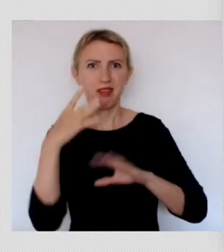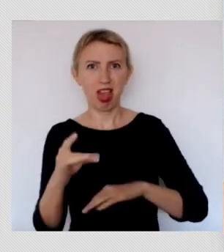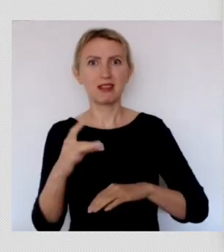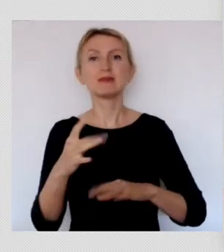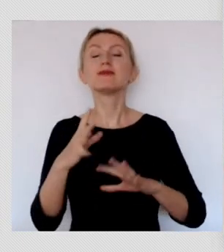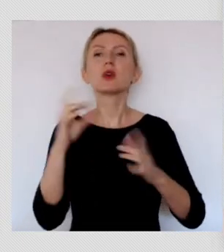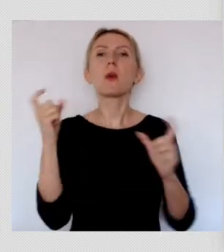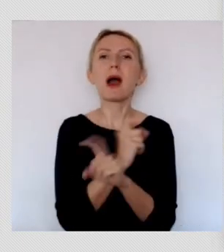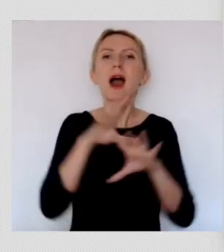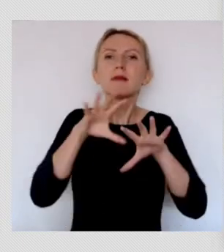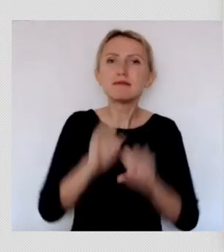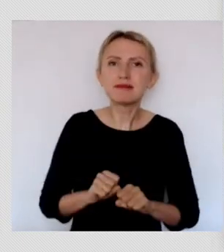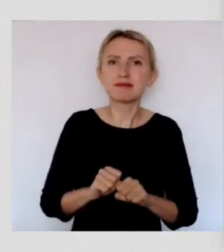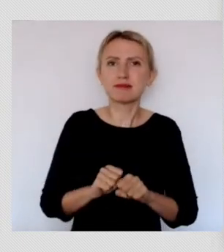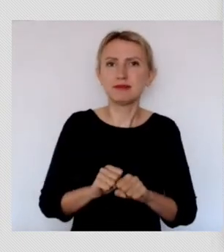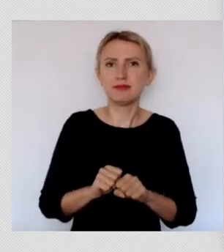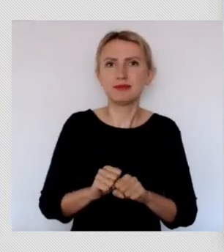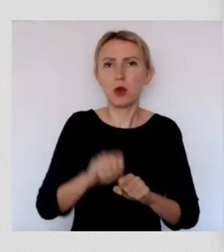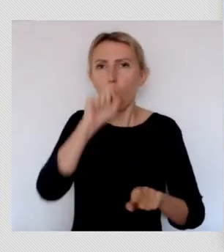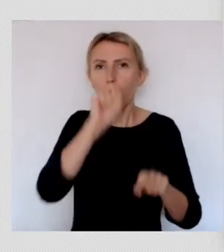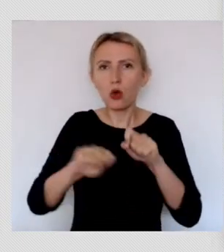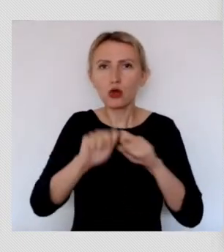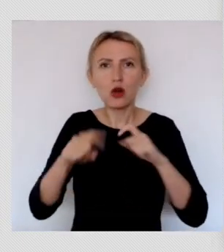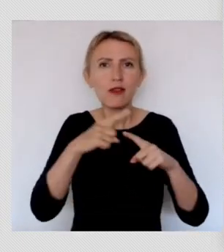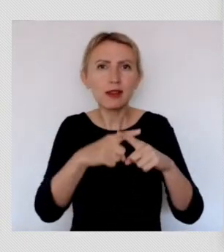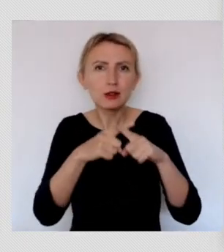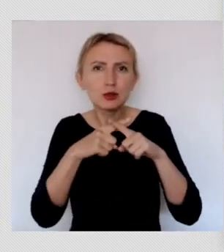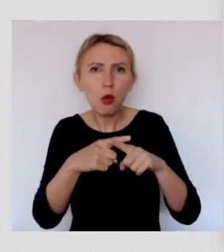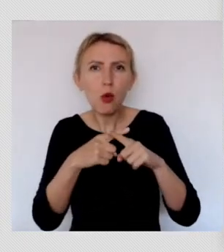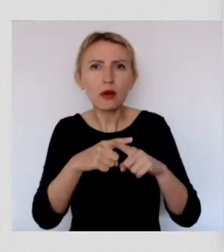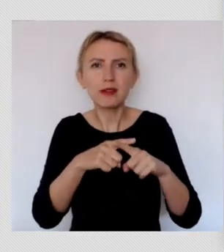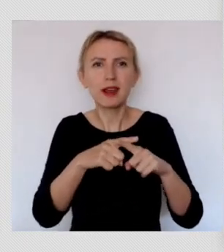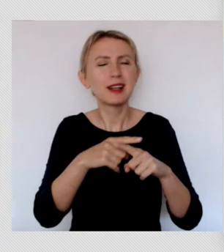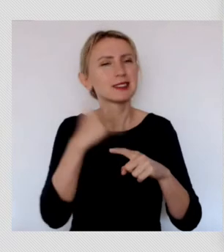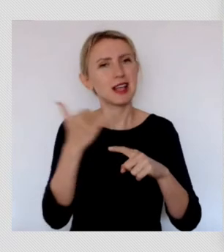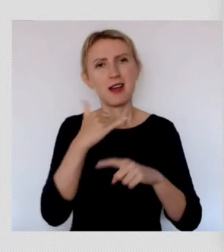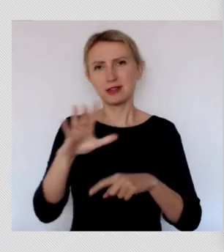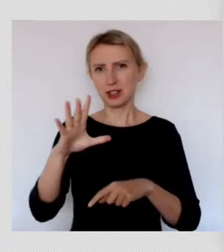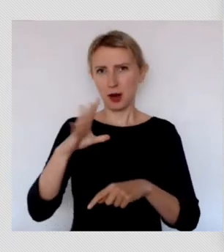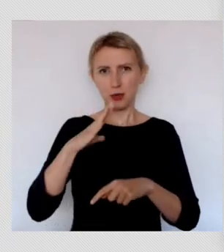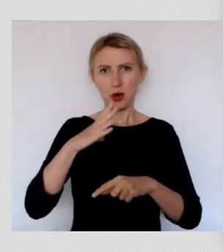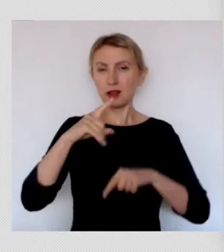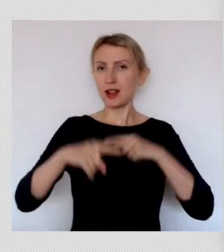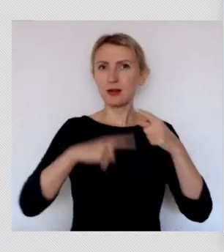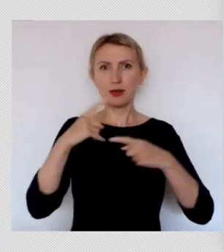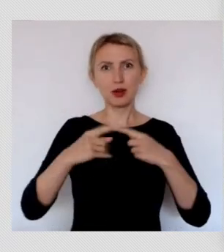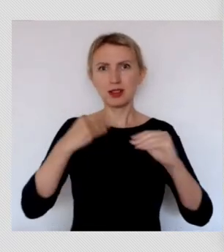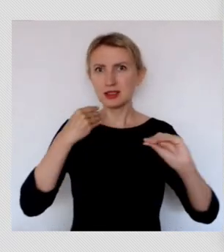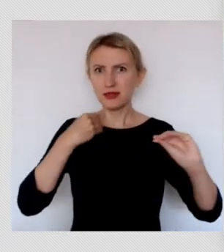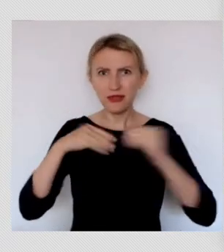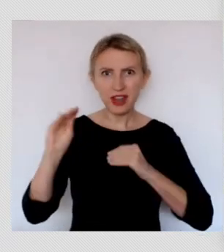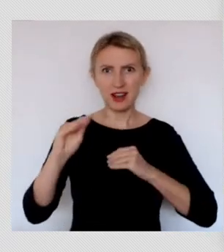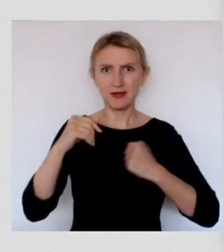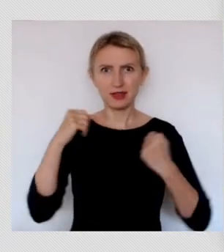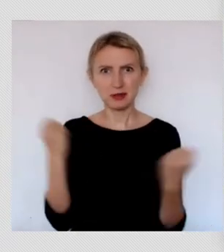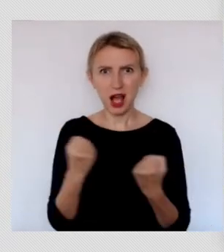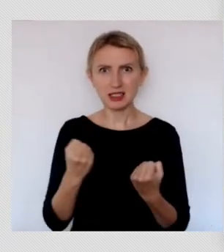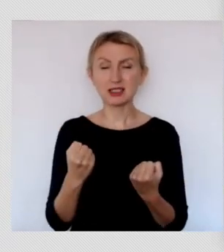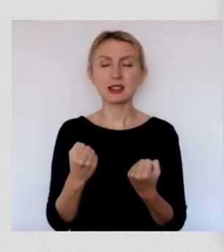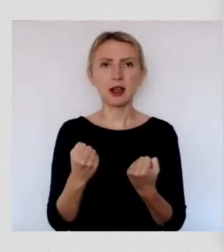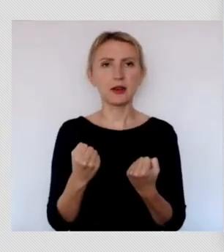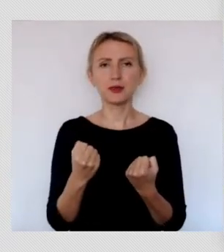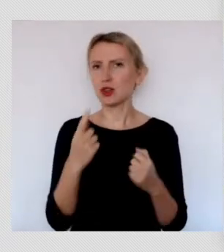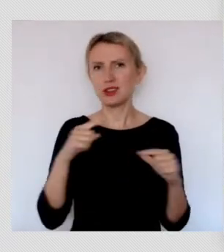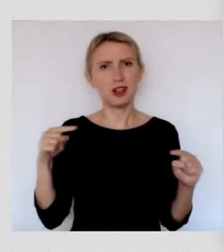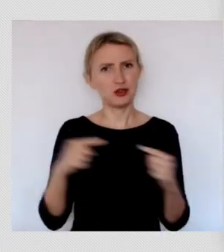państwa poprzez kontrolowane spółki zawsze istniało, ale ten proces się nasila. Jest niezgodny